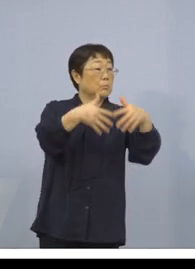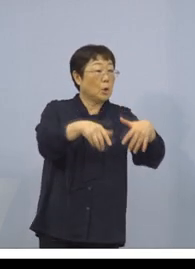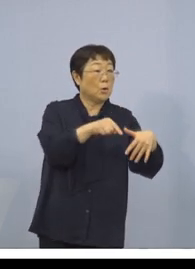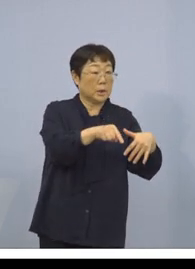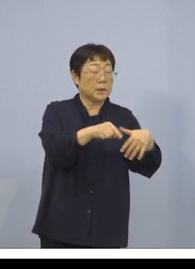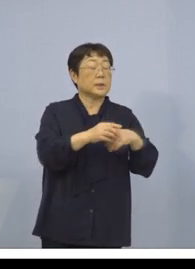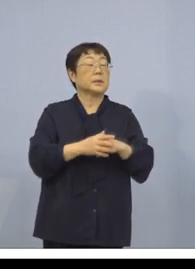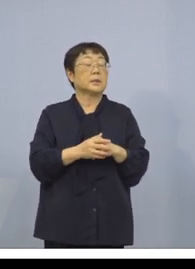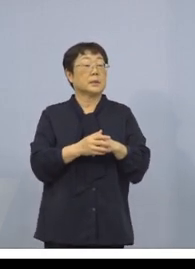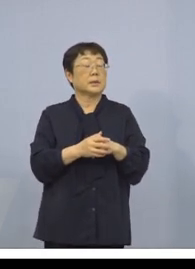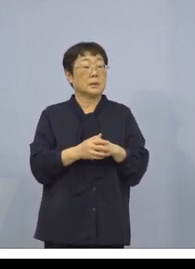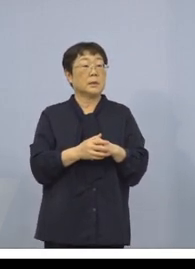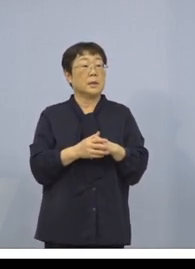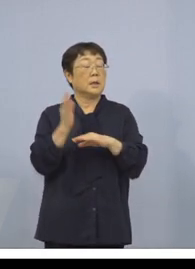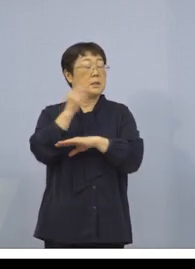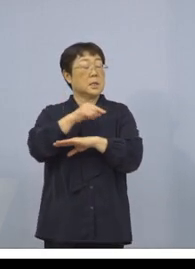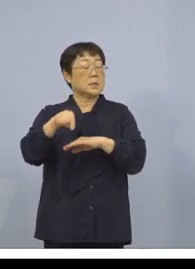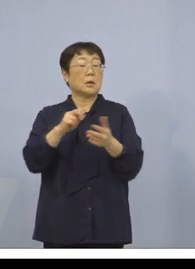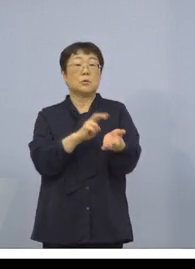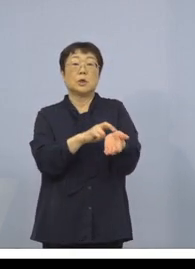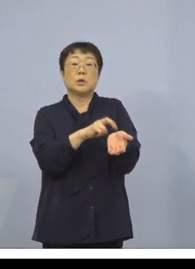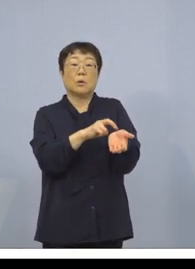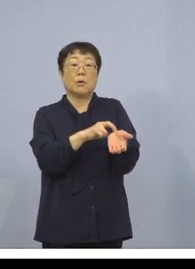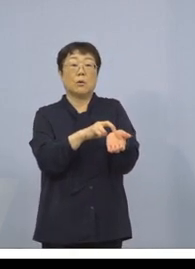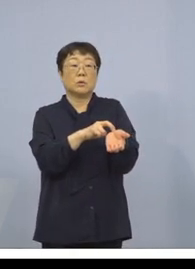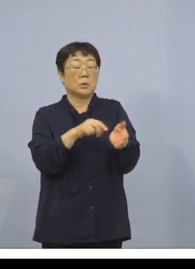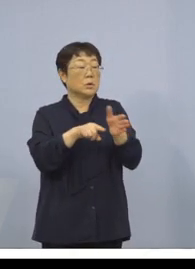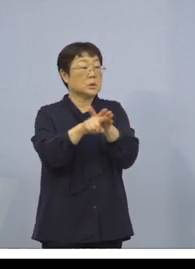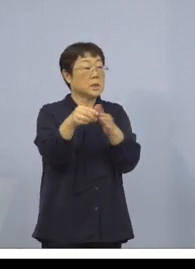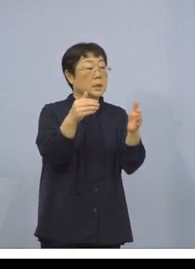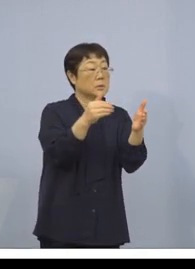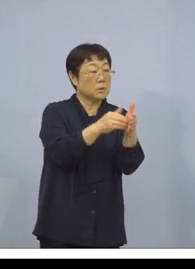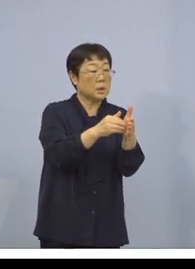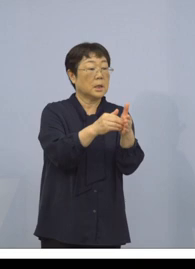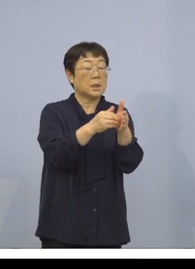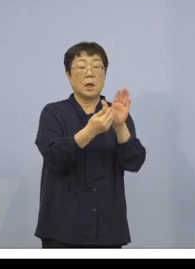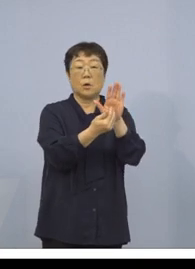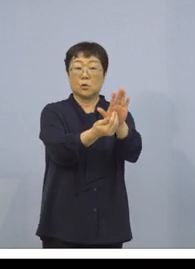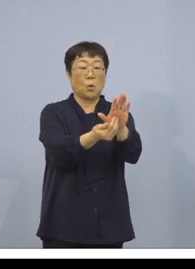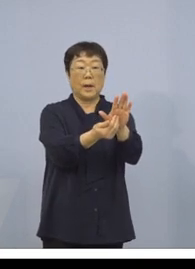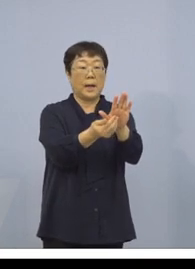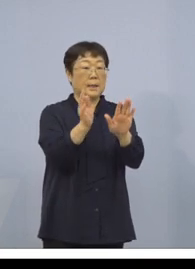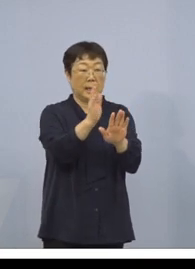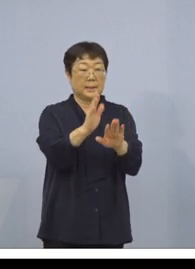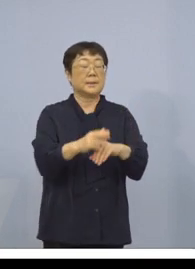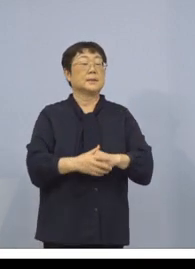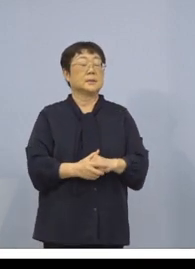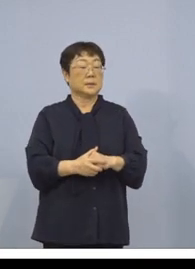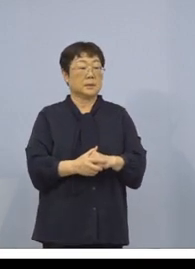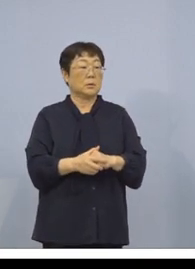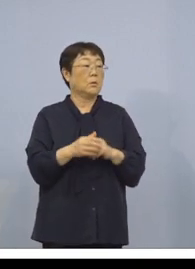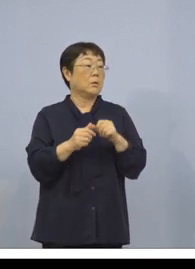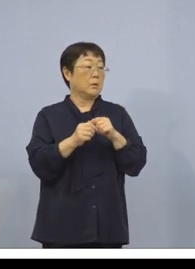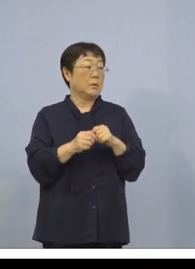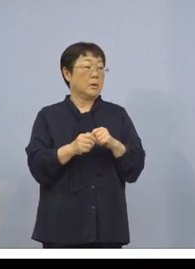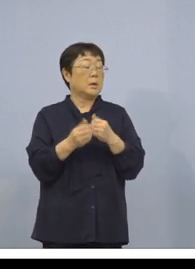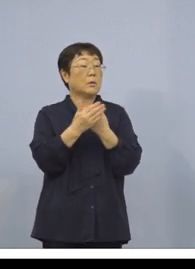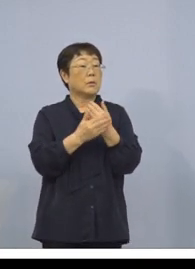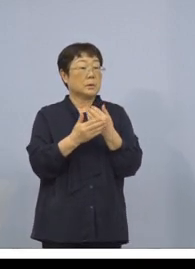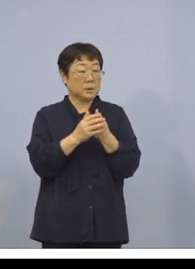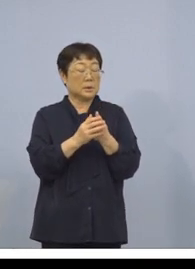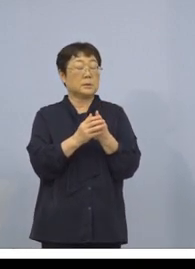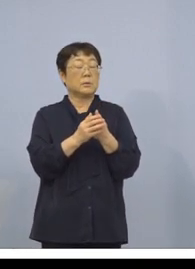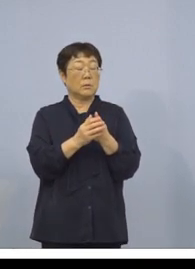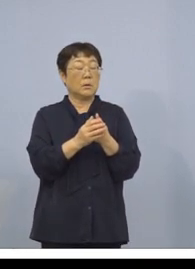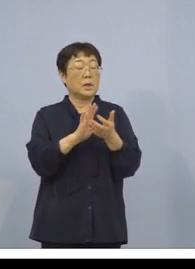で県の政策医療を最終的な断らない医療をこれを担っている県立中央病